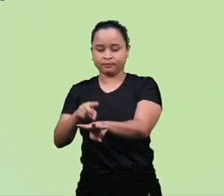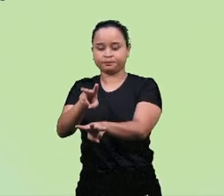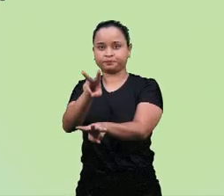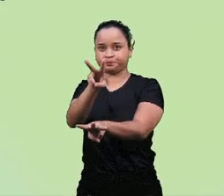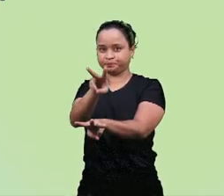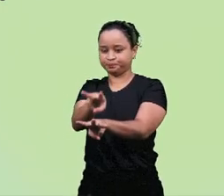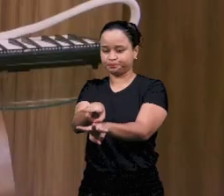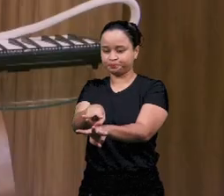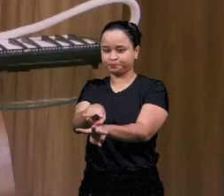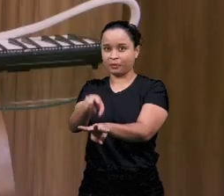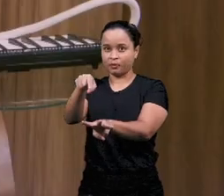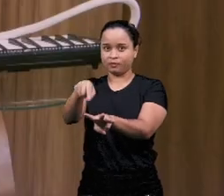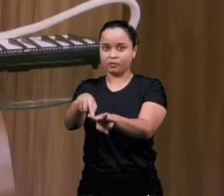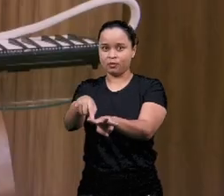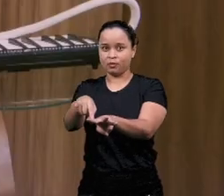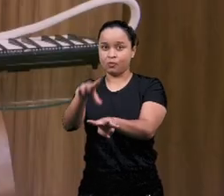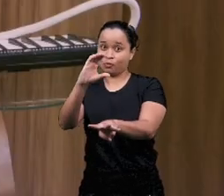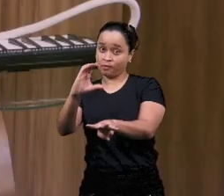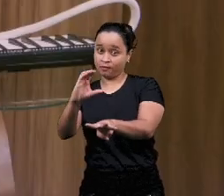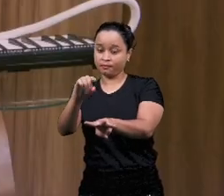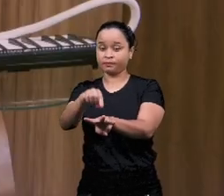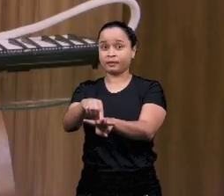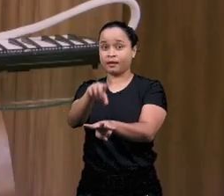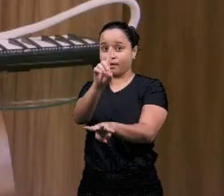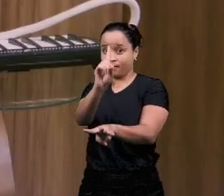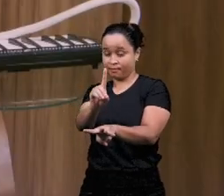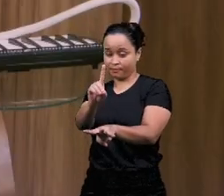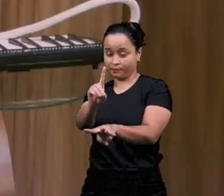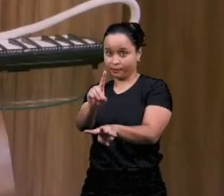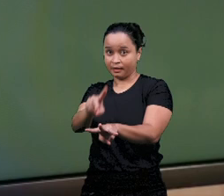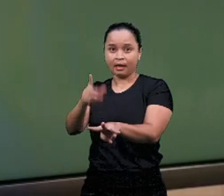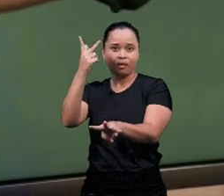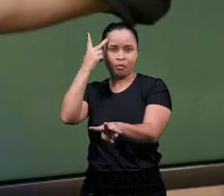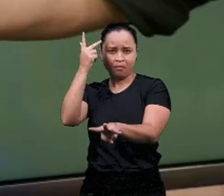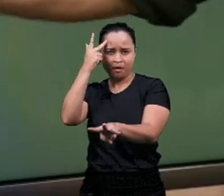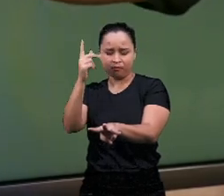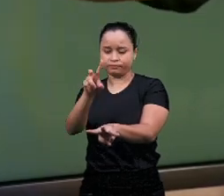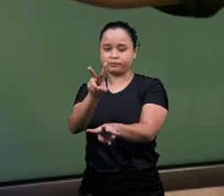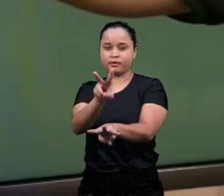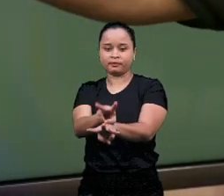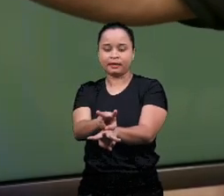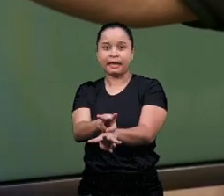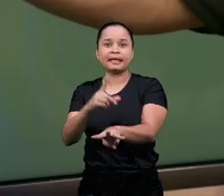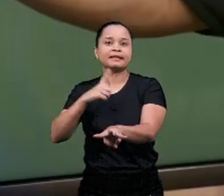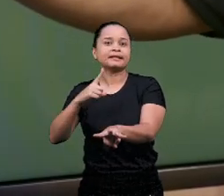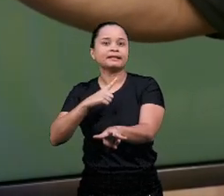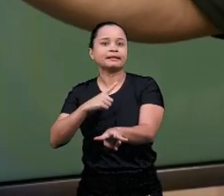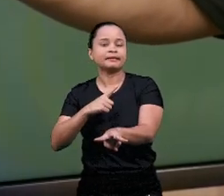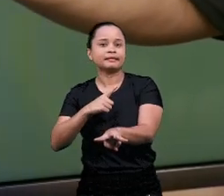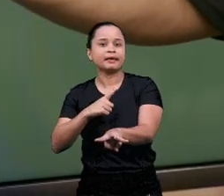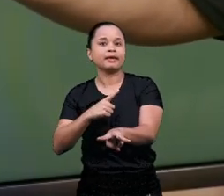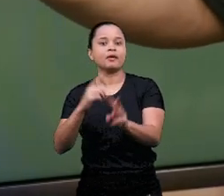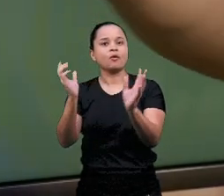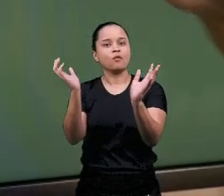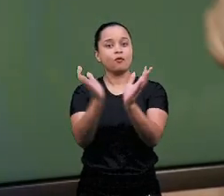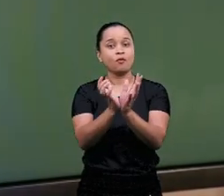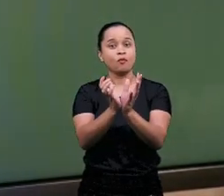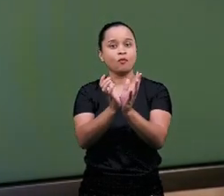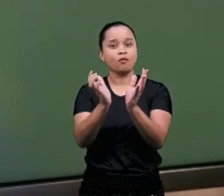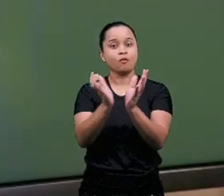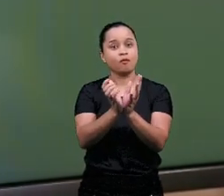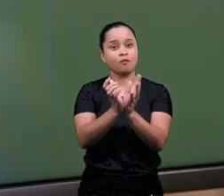notes naturelles. Elle est la première note du groupe de Do, deux